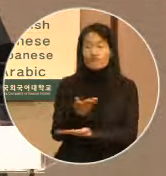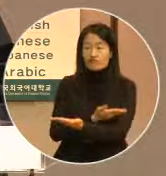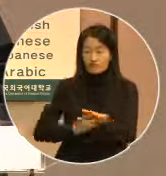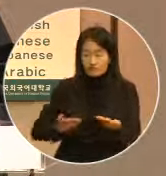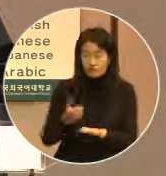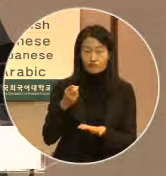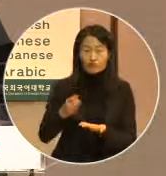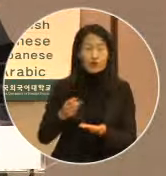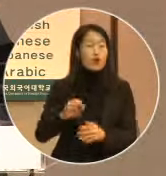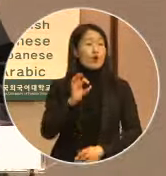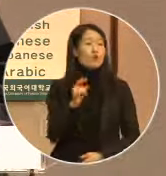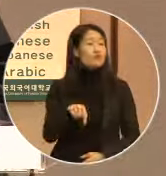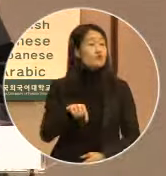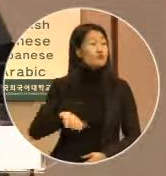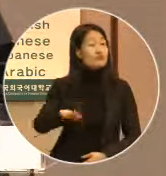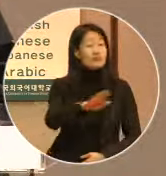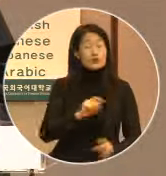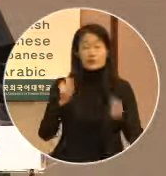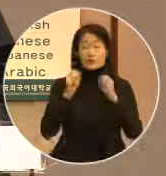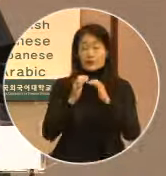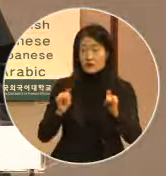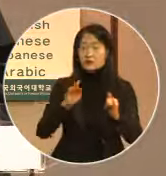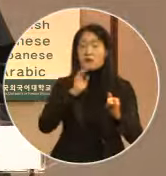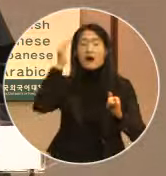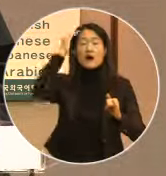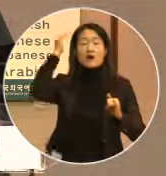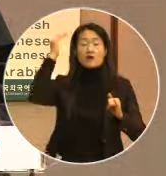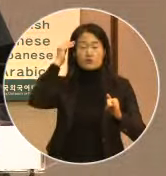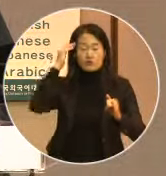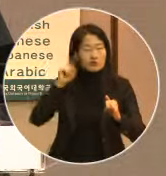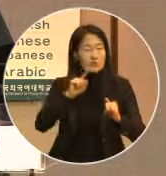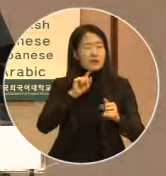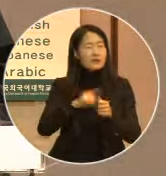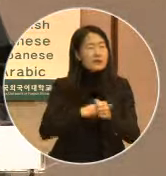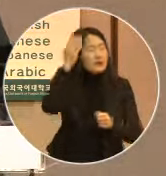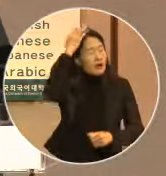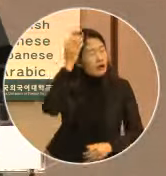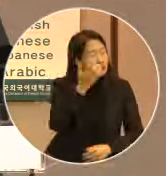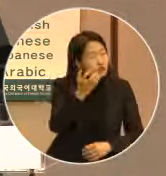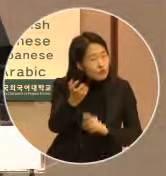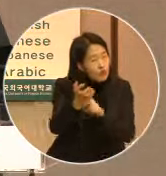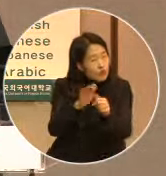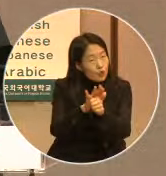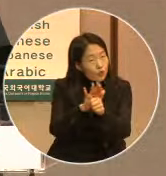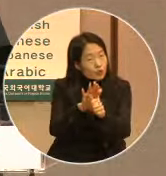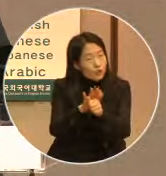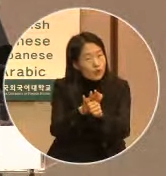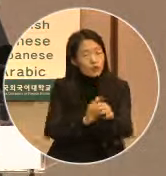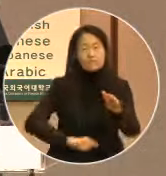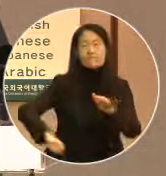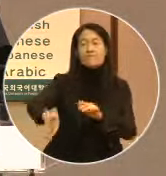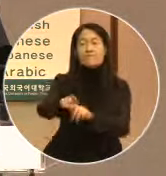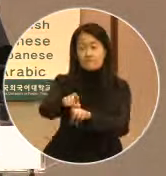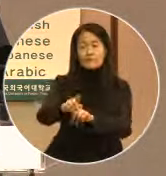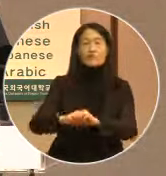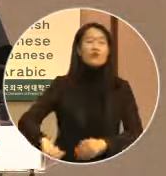사이버 외래인들이야말로 한국 사회의 기부 문화를 정착하는 데 선구자가 되어